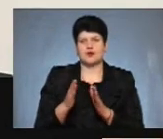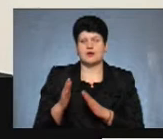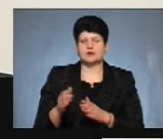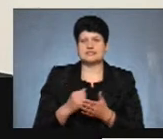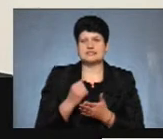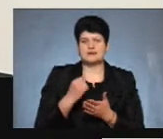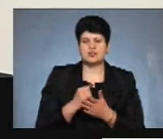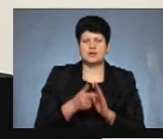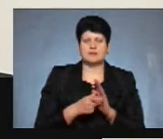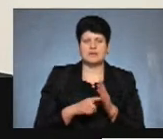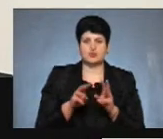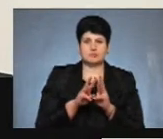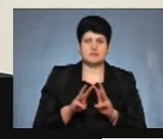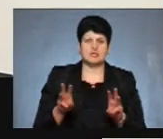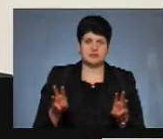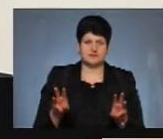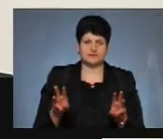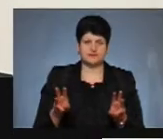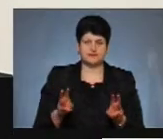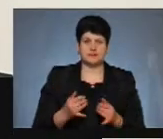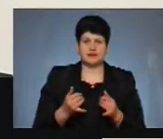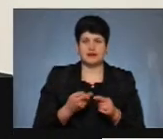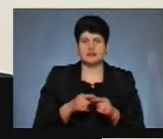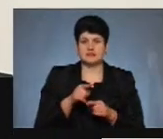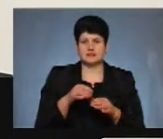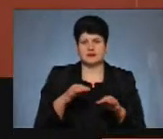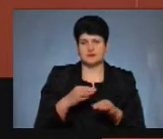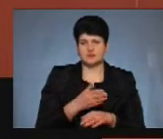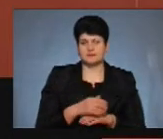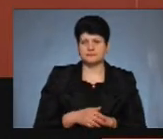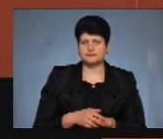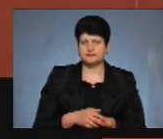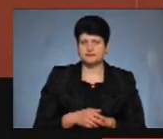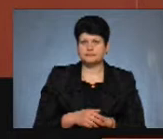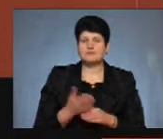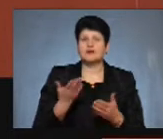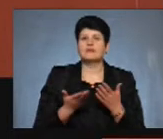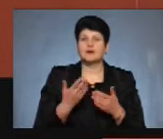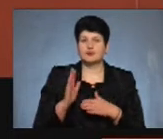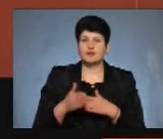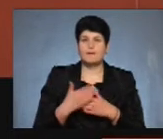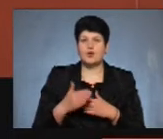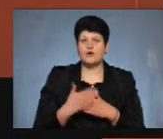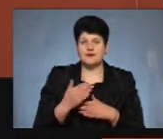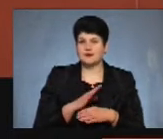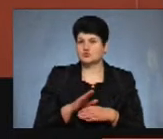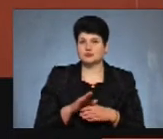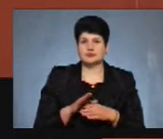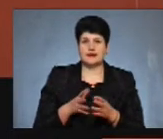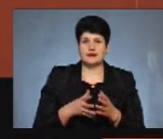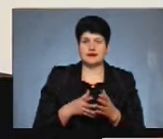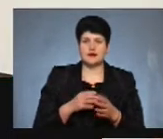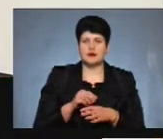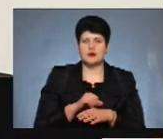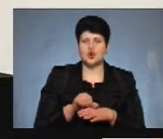затверджений Кабінетом міністрів для цих транспортних засобів. Яке буде покарання, якщо не розмитнять до травня? Так, якщо